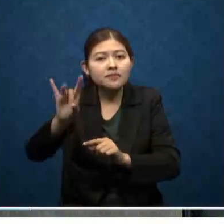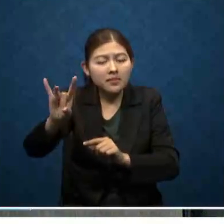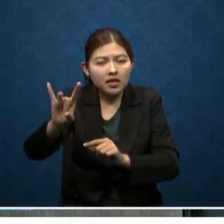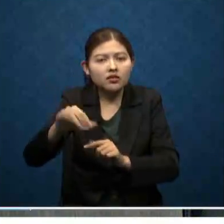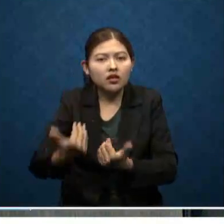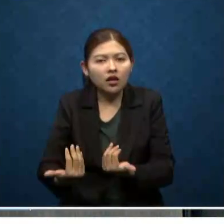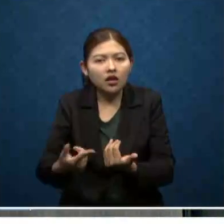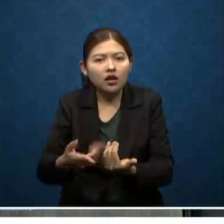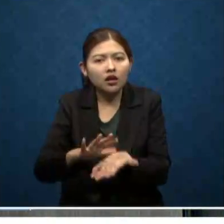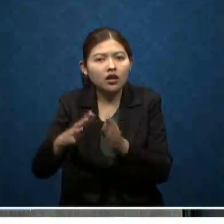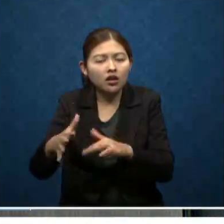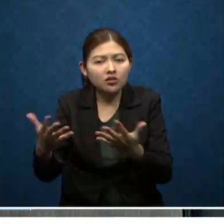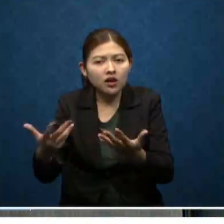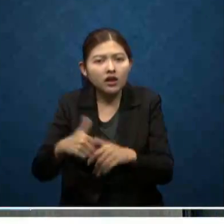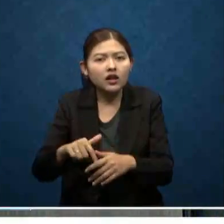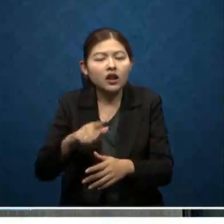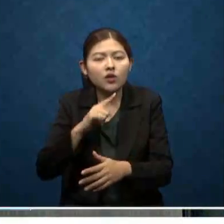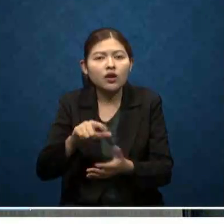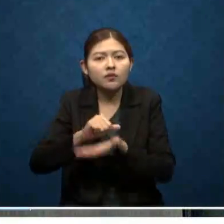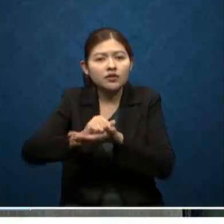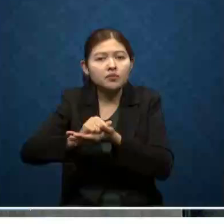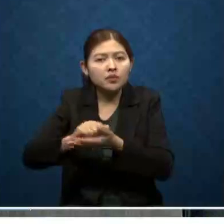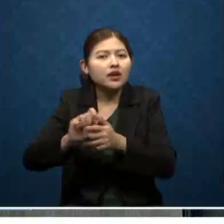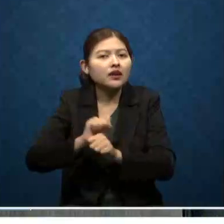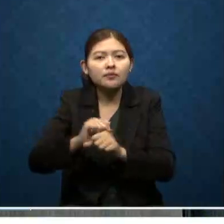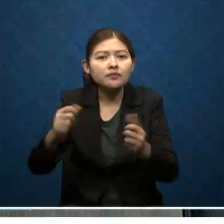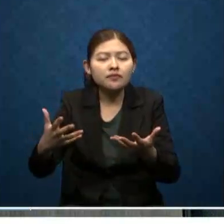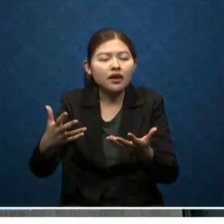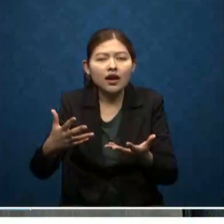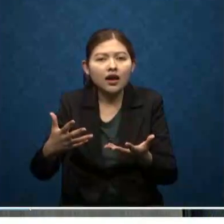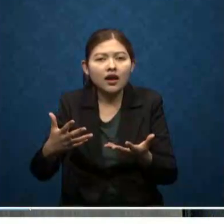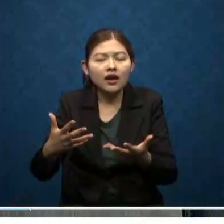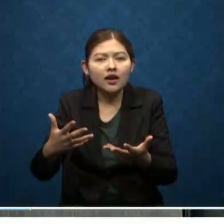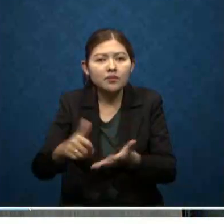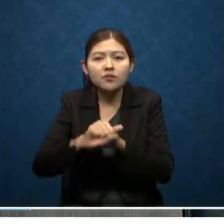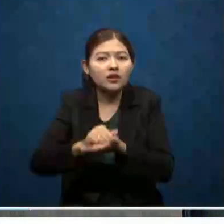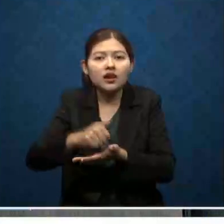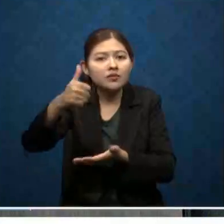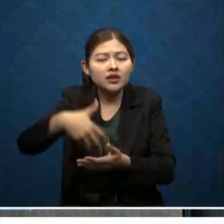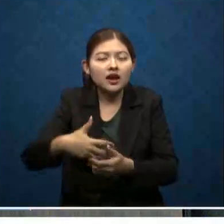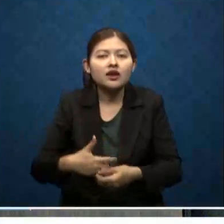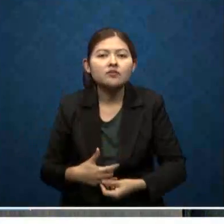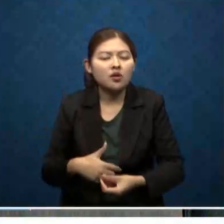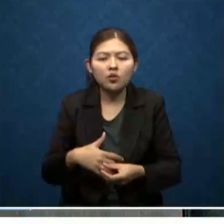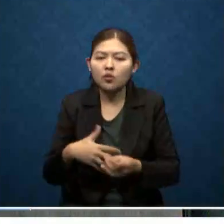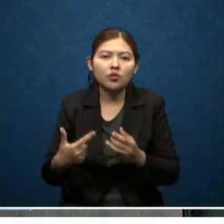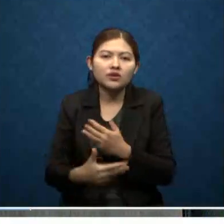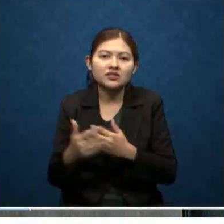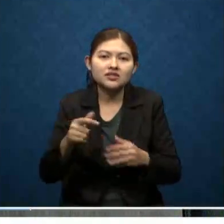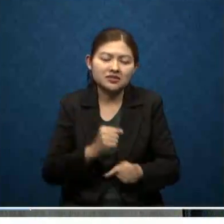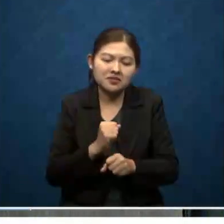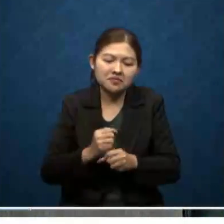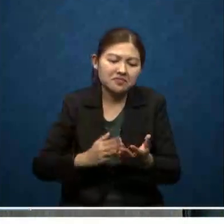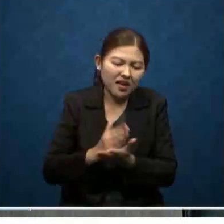แล้วมันจะออกเป็น one stop serviceได้อย่างไรนะครับอันนี้ก็คือคามที่มันไม่มีโอกาสสำเร็จเลยถ้าหากว่า